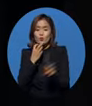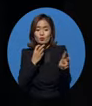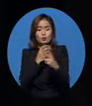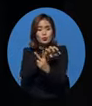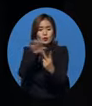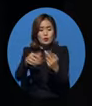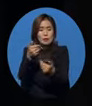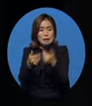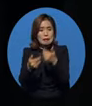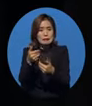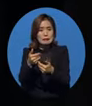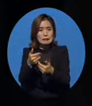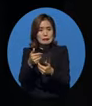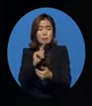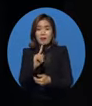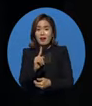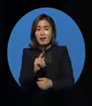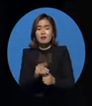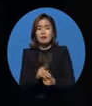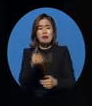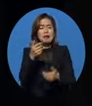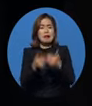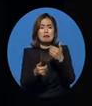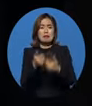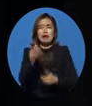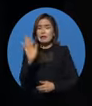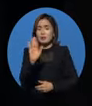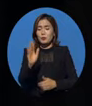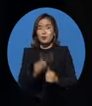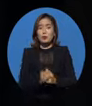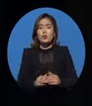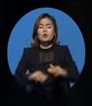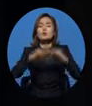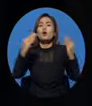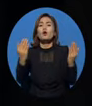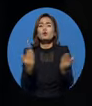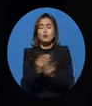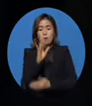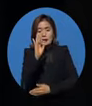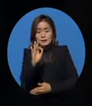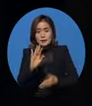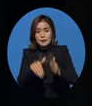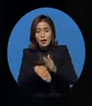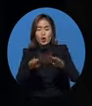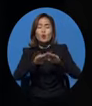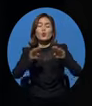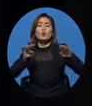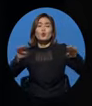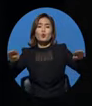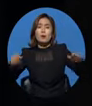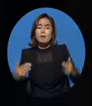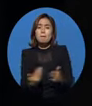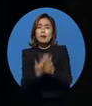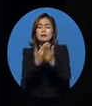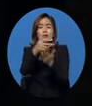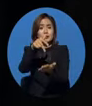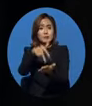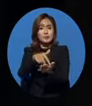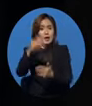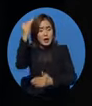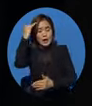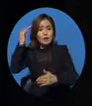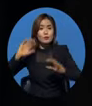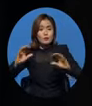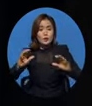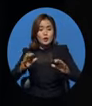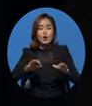어떤 갈등을 이야기 하시는데 이건 갈등 할 일이 아니고 전체적으로 보면 어 균형 균형발전 차원에서 대한민국이